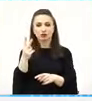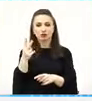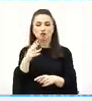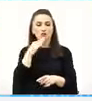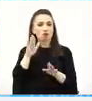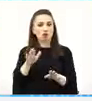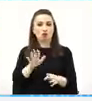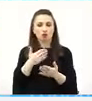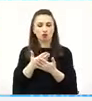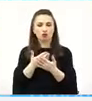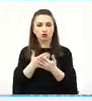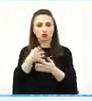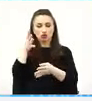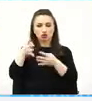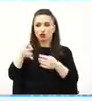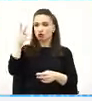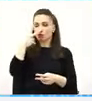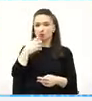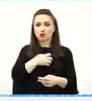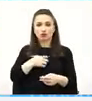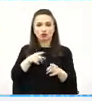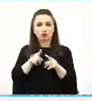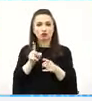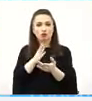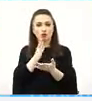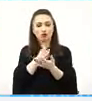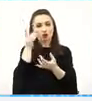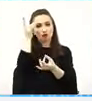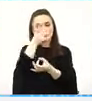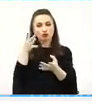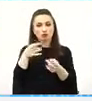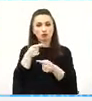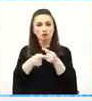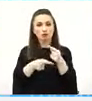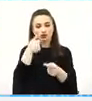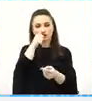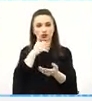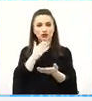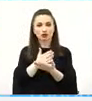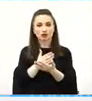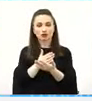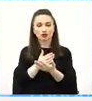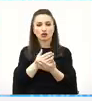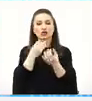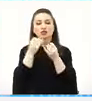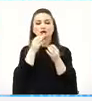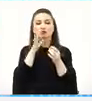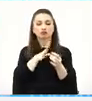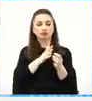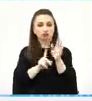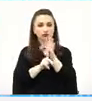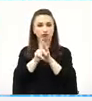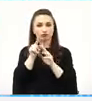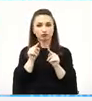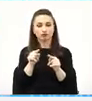არა მხოლოდ შენობის მნიშვნელობას, რომელიც კულტურული მემკვიდრეობის ძეგლია, როგორც გითხარით საუბრის დასაწყისში,